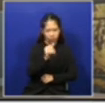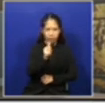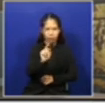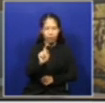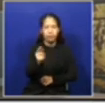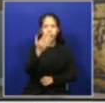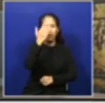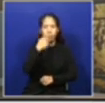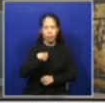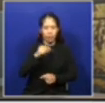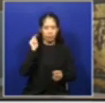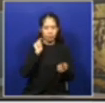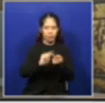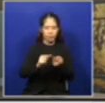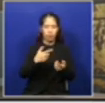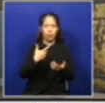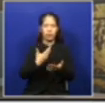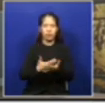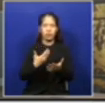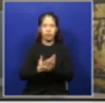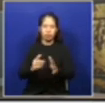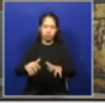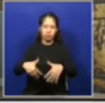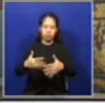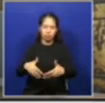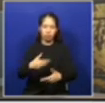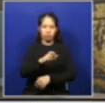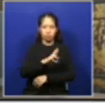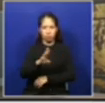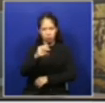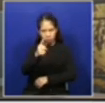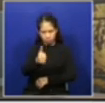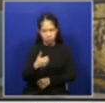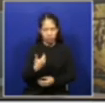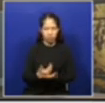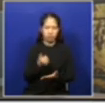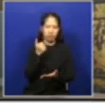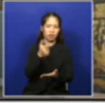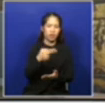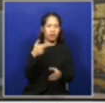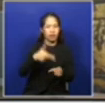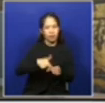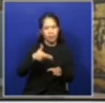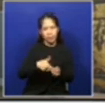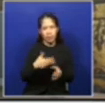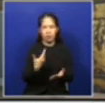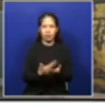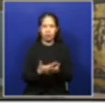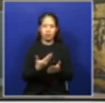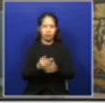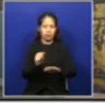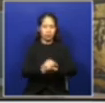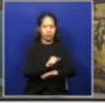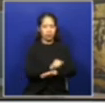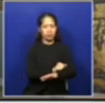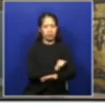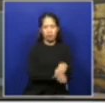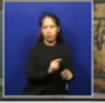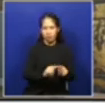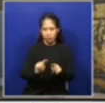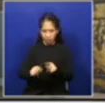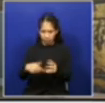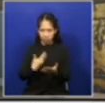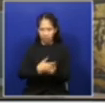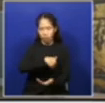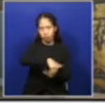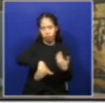การจ้างงานระบายเงินเข้าสู่ระบบจ่ายค่าปูนค่าทรายค่าน้ำมันค่าเบี้ยเลี้ยงอะไรต่างๆเนี่ยเงินมันก็จะหมุ